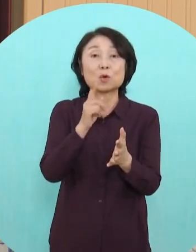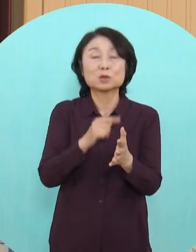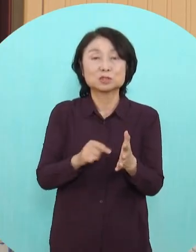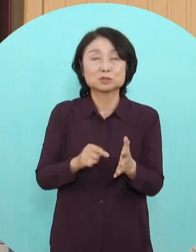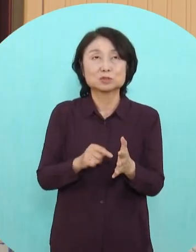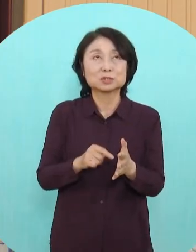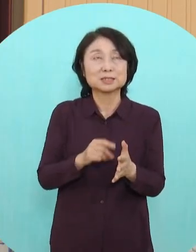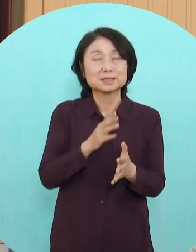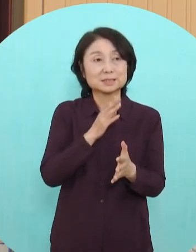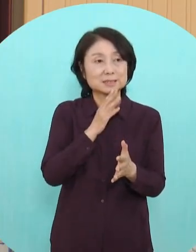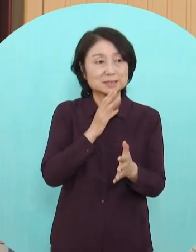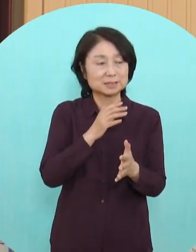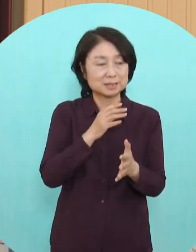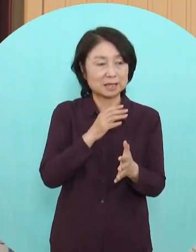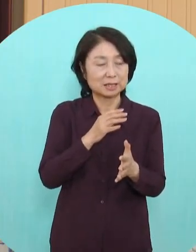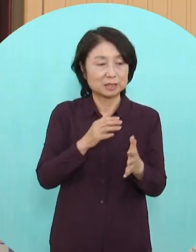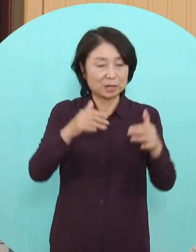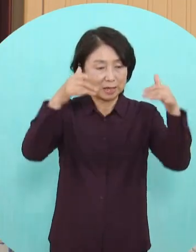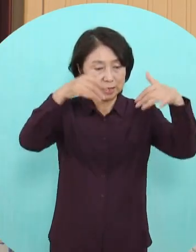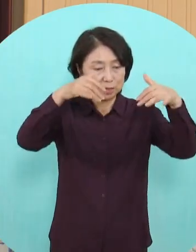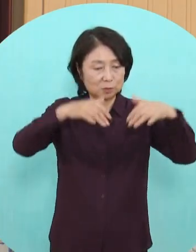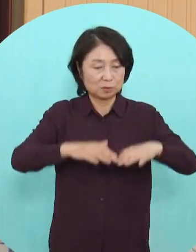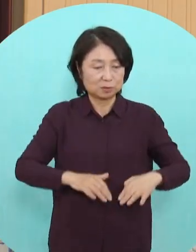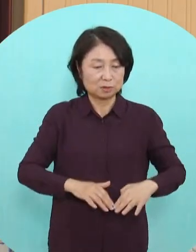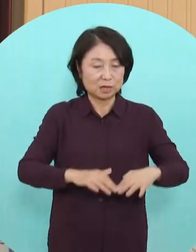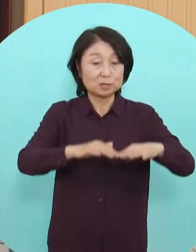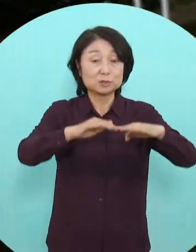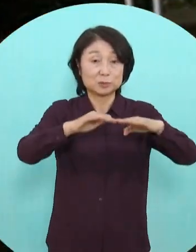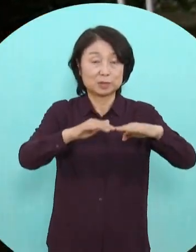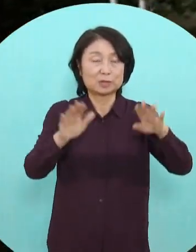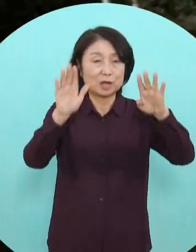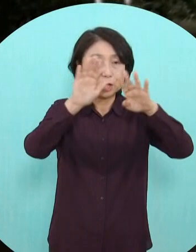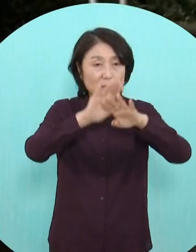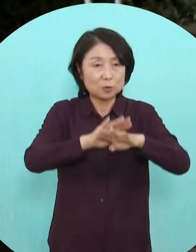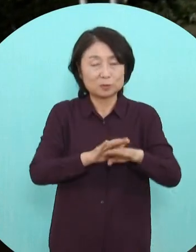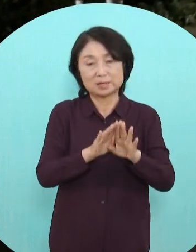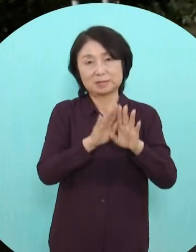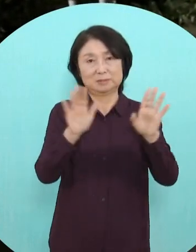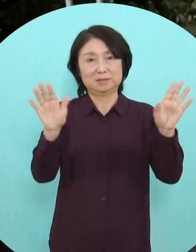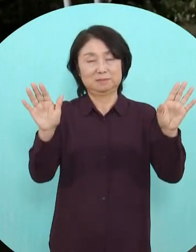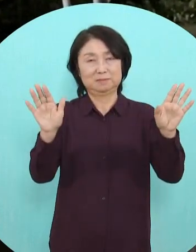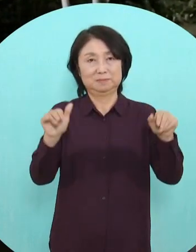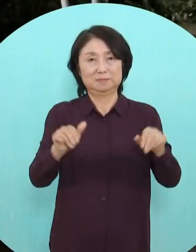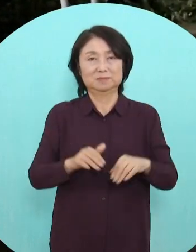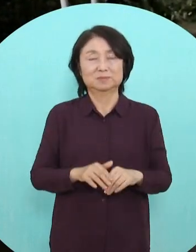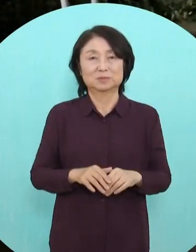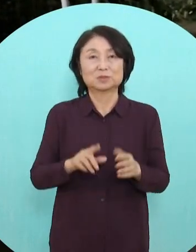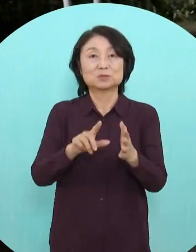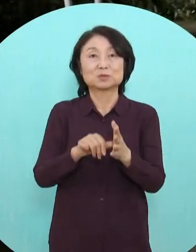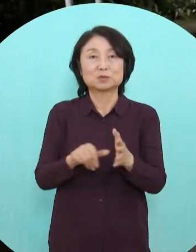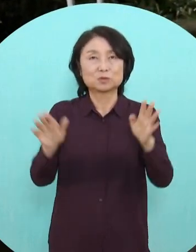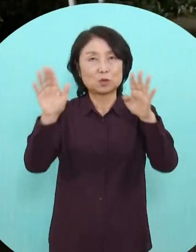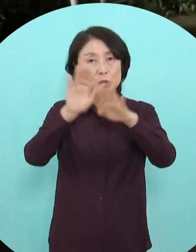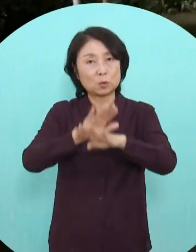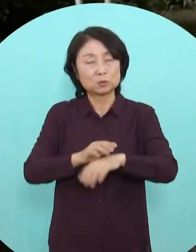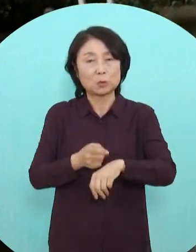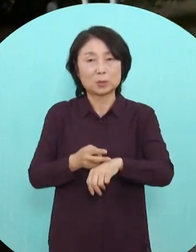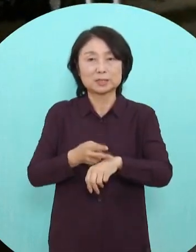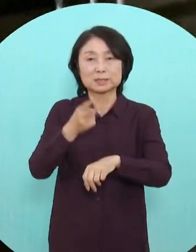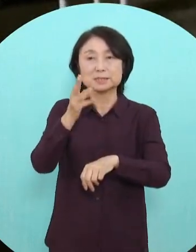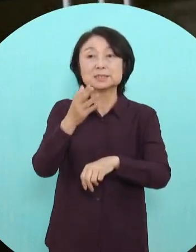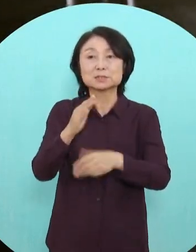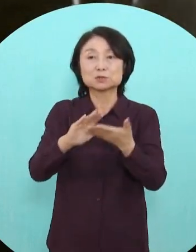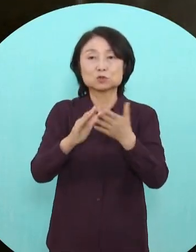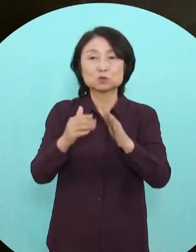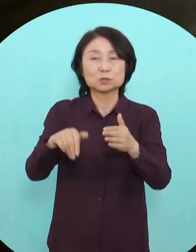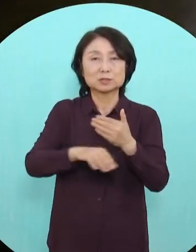日実際にですね、冠水し始めたのは、まあ、夜ですので、だからその頃夜中の2時にです